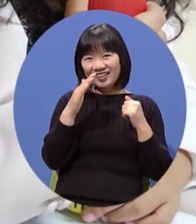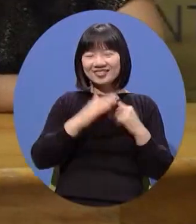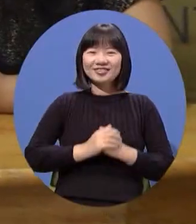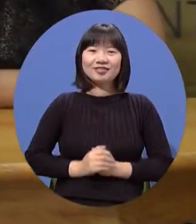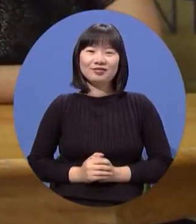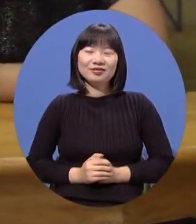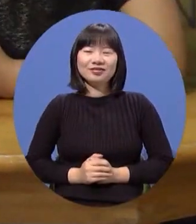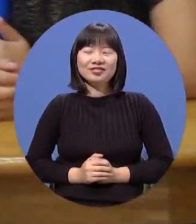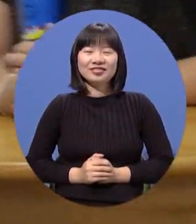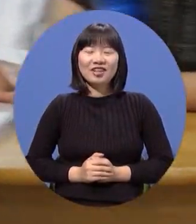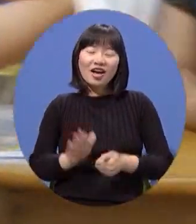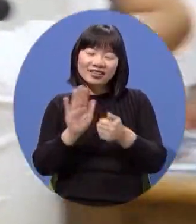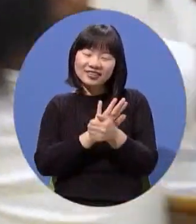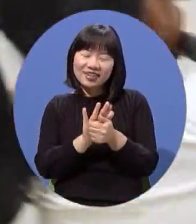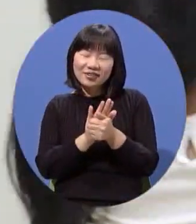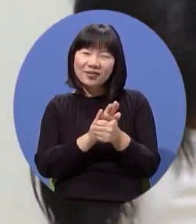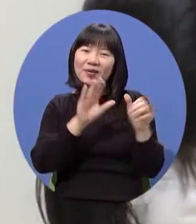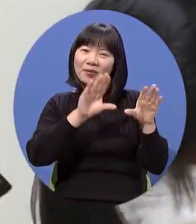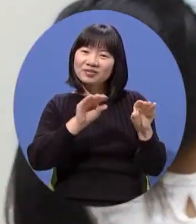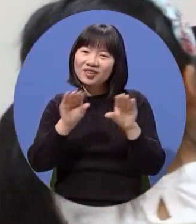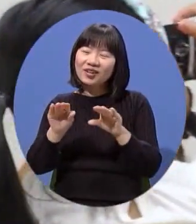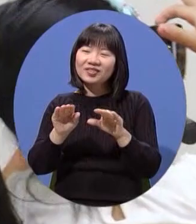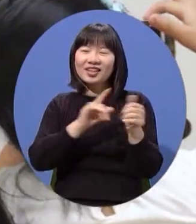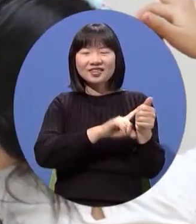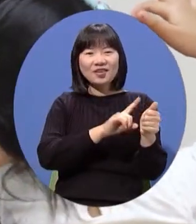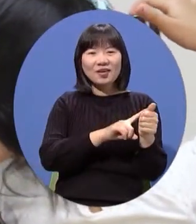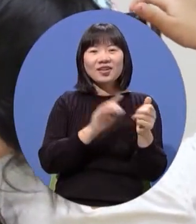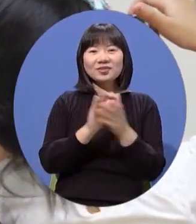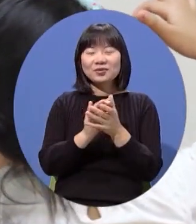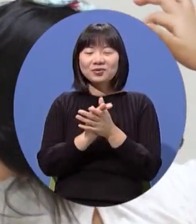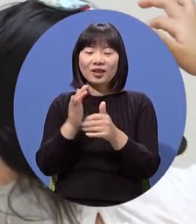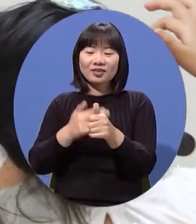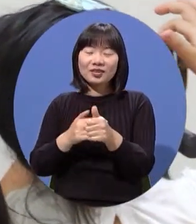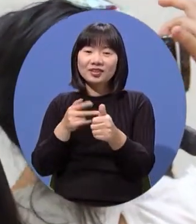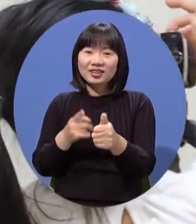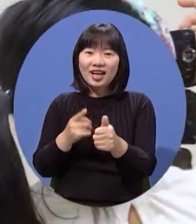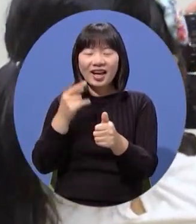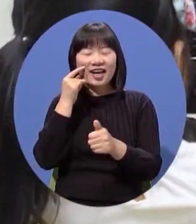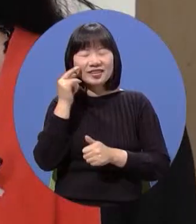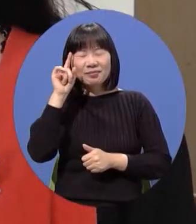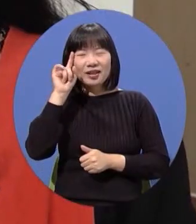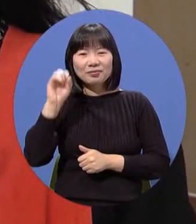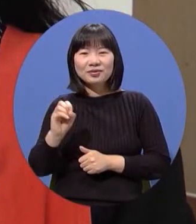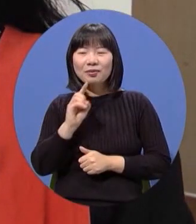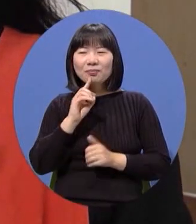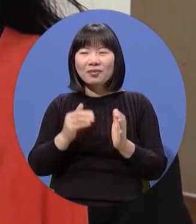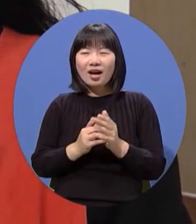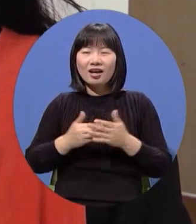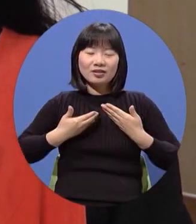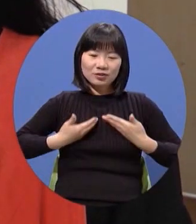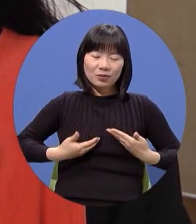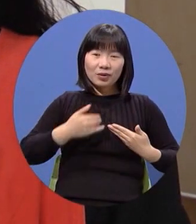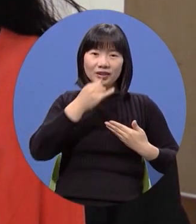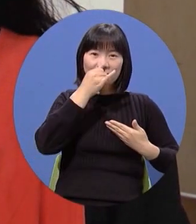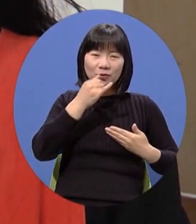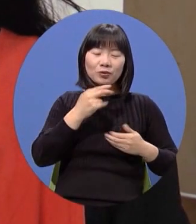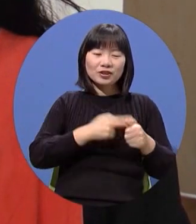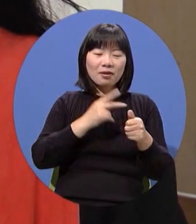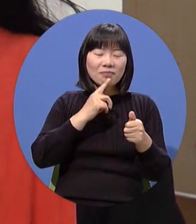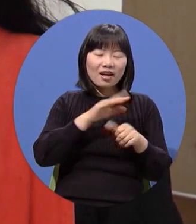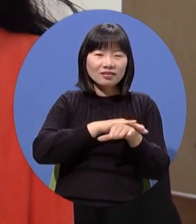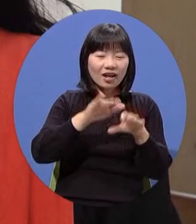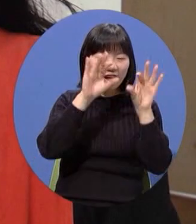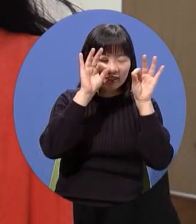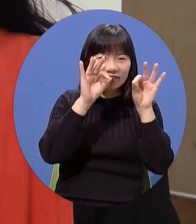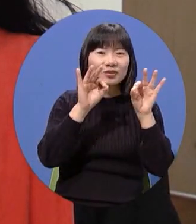좋으니까? 친절하고 상냥한 현구는 친구들과 선생님에게도 인기 만점입니다. 조용조용하고 제 얘기도 이제 잘 듣고